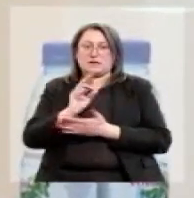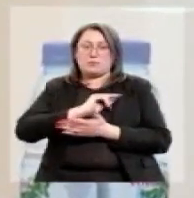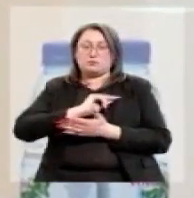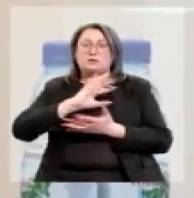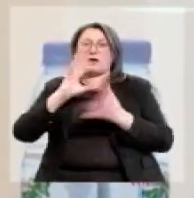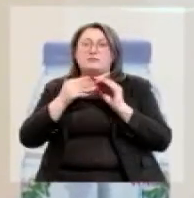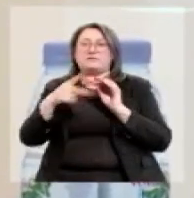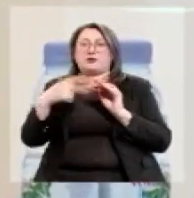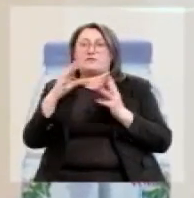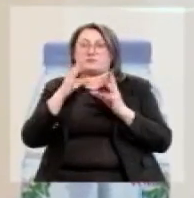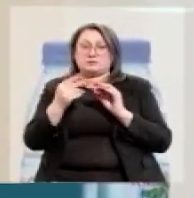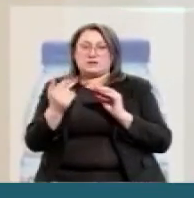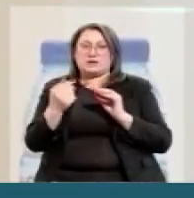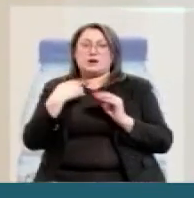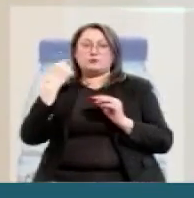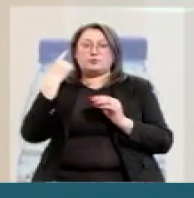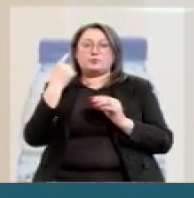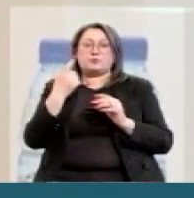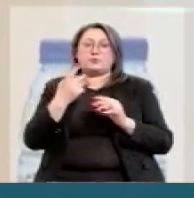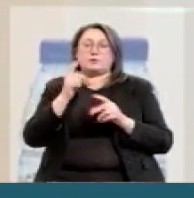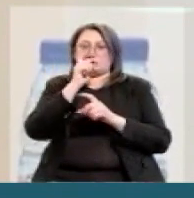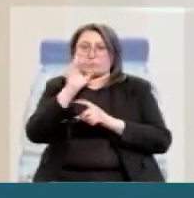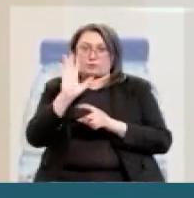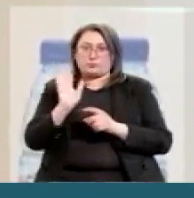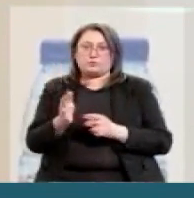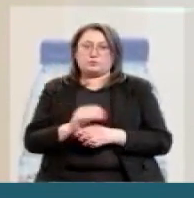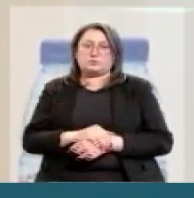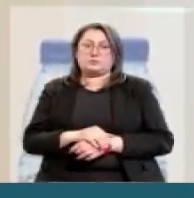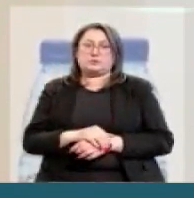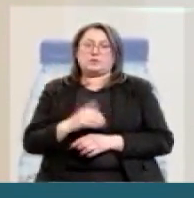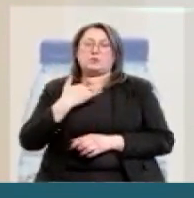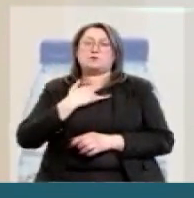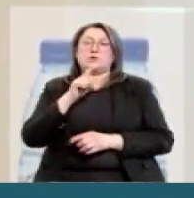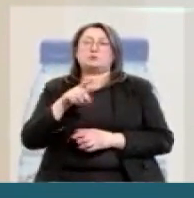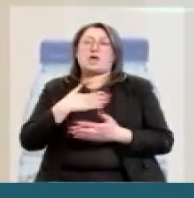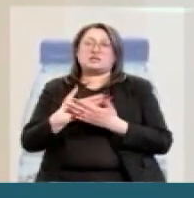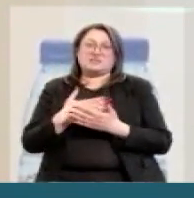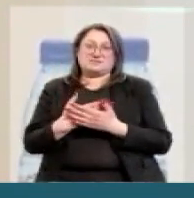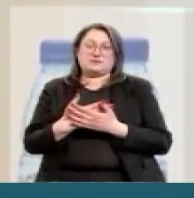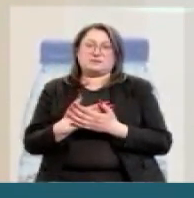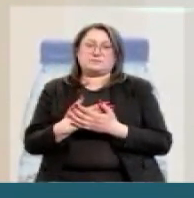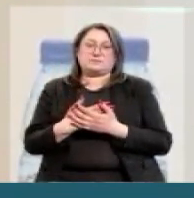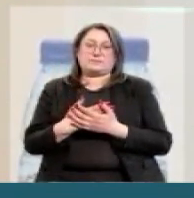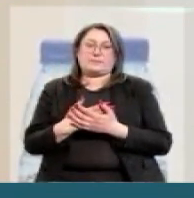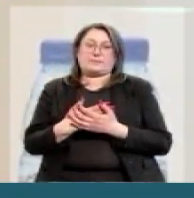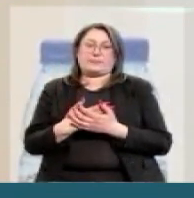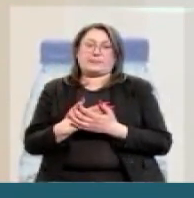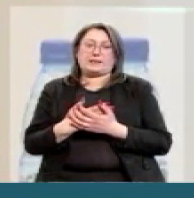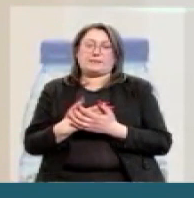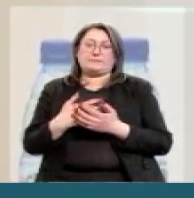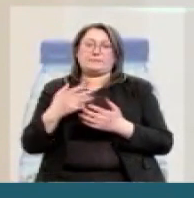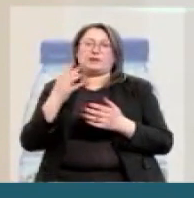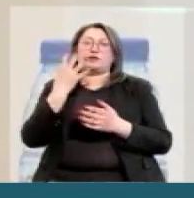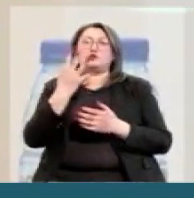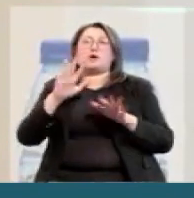итогов 22-го, правильно, да? Ну, я думаю, это очень неплохо будет, тем более у нас люди активные. Сейчас вы назвали, в